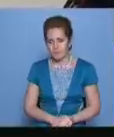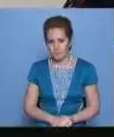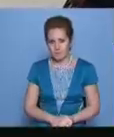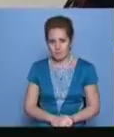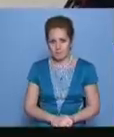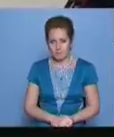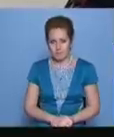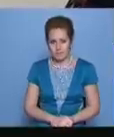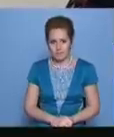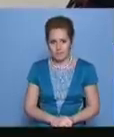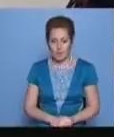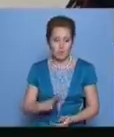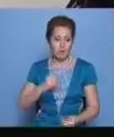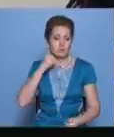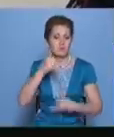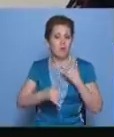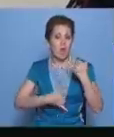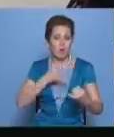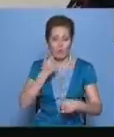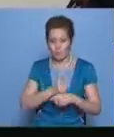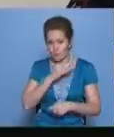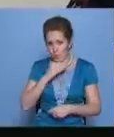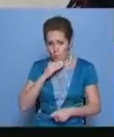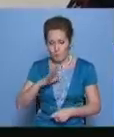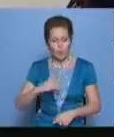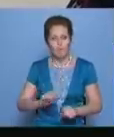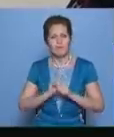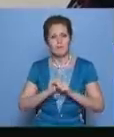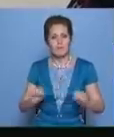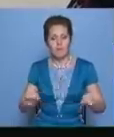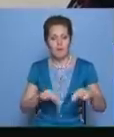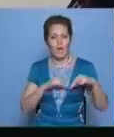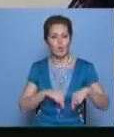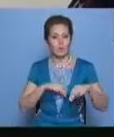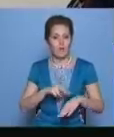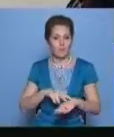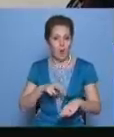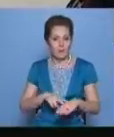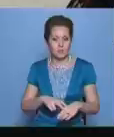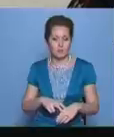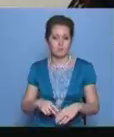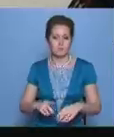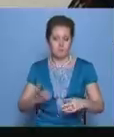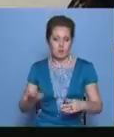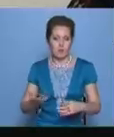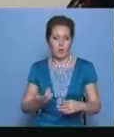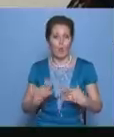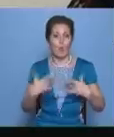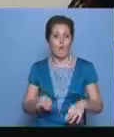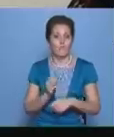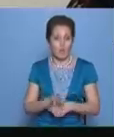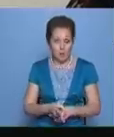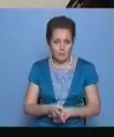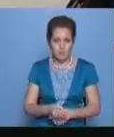Целый шквал звонков о том, что нельзя сотрудников полиции, которые стреляли, увольнять. Даже приведены были слова верховного командующего,